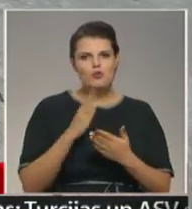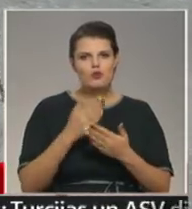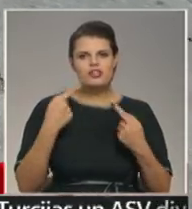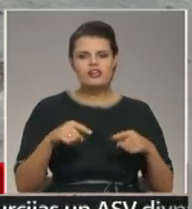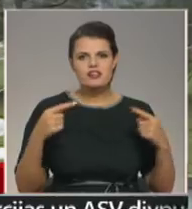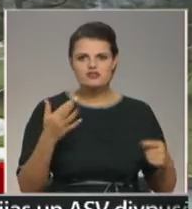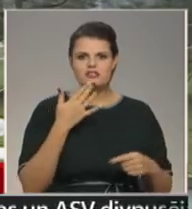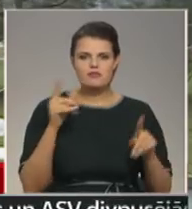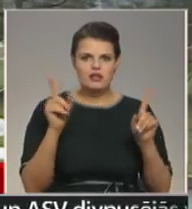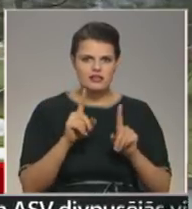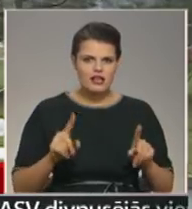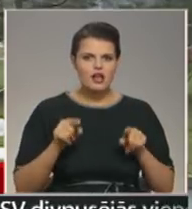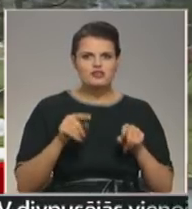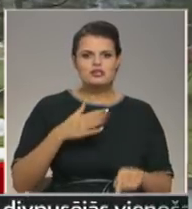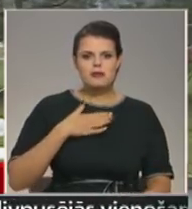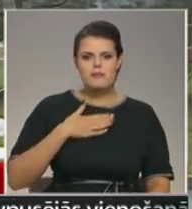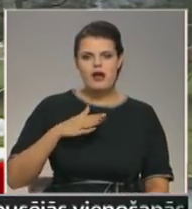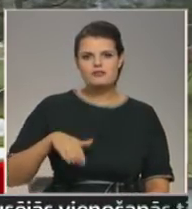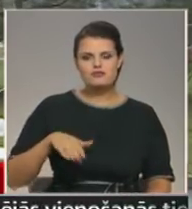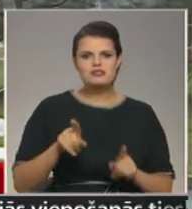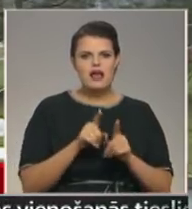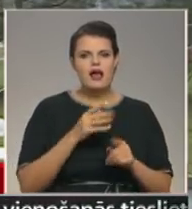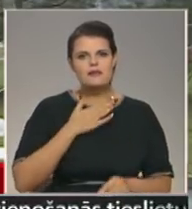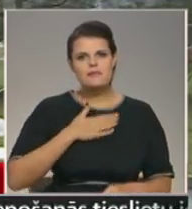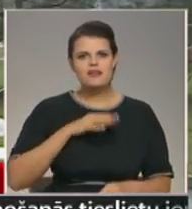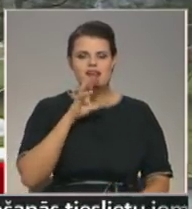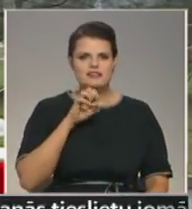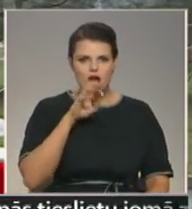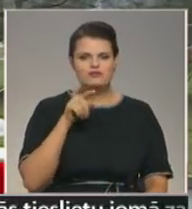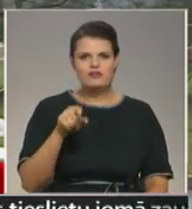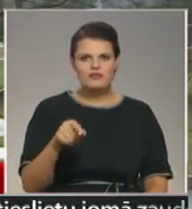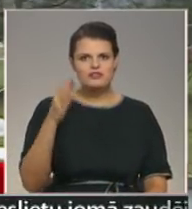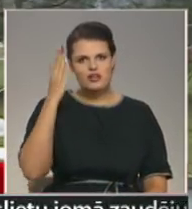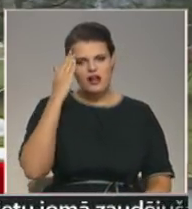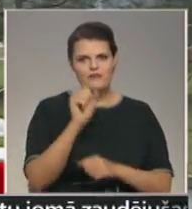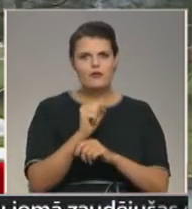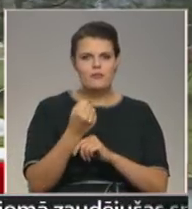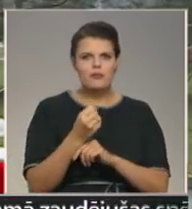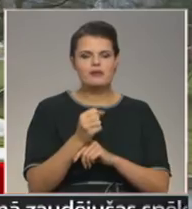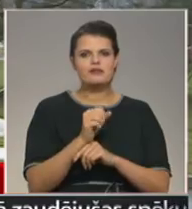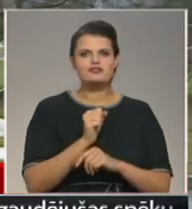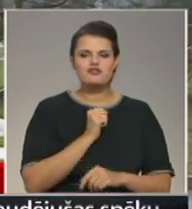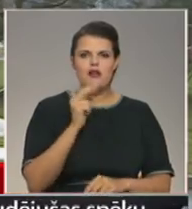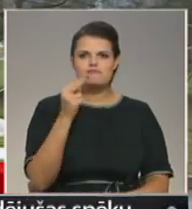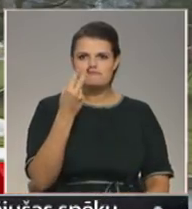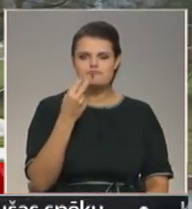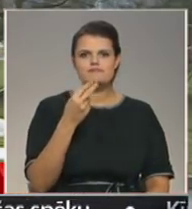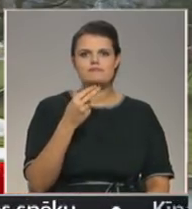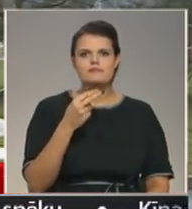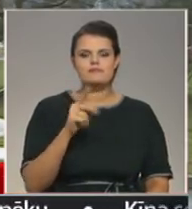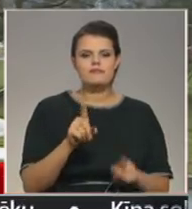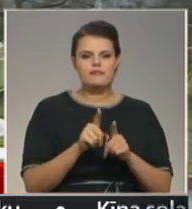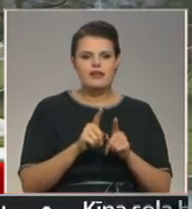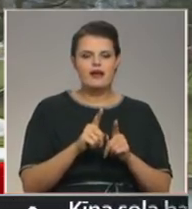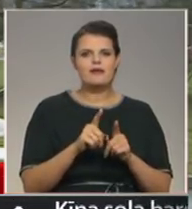dažādi kuriozi. Šis mans sunīts arī mīlēja pagraust un viņš tā galviņu pagriež, tā žailīgām acīņām skatās un tāpat es tā